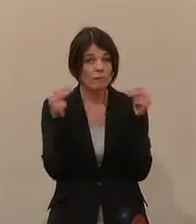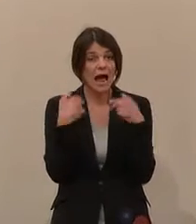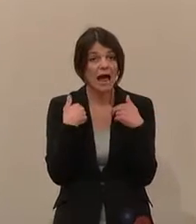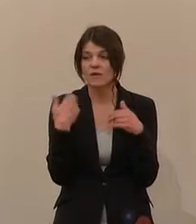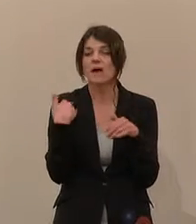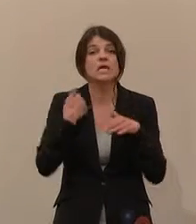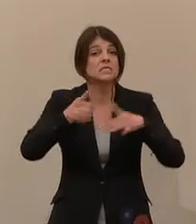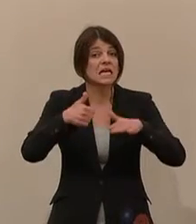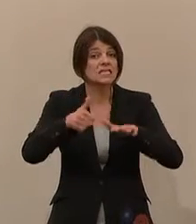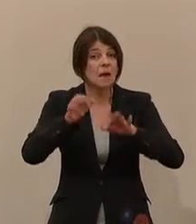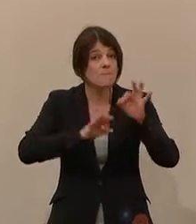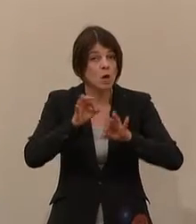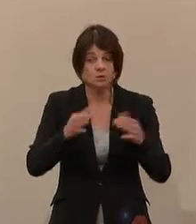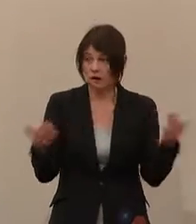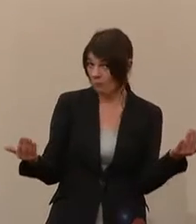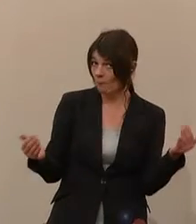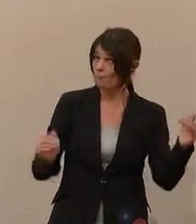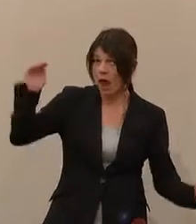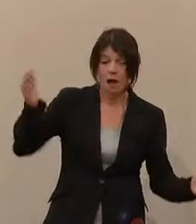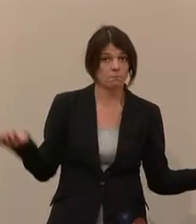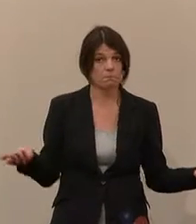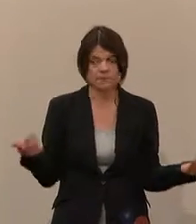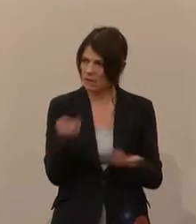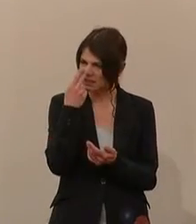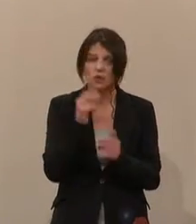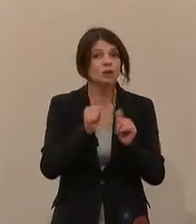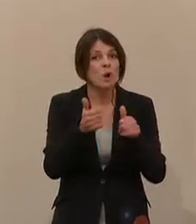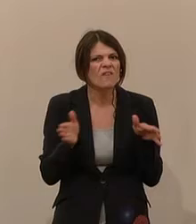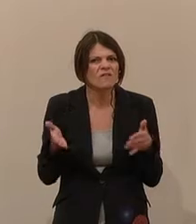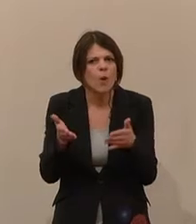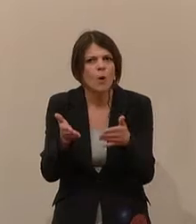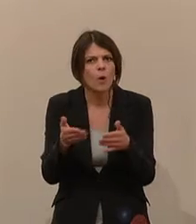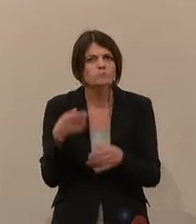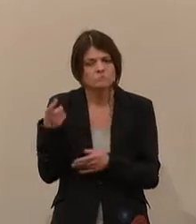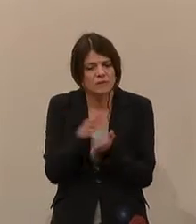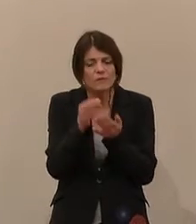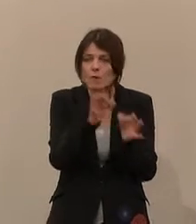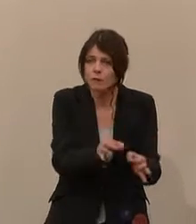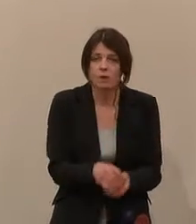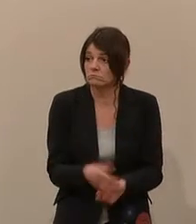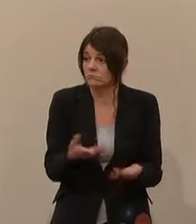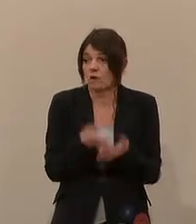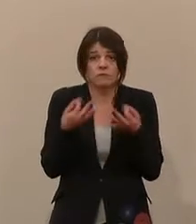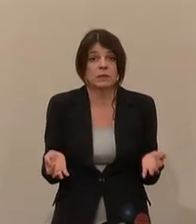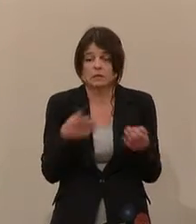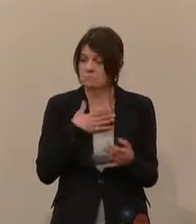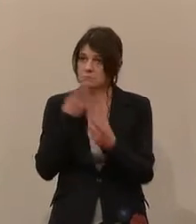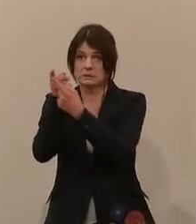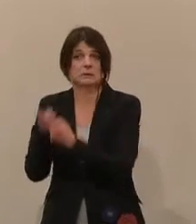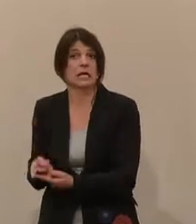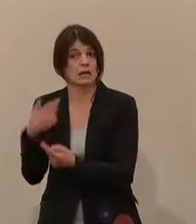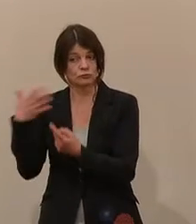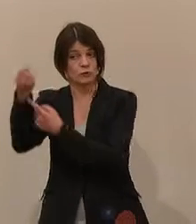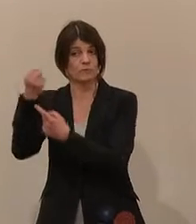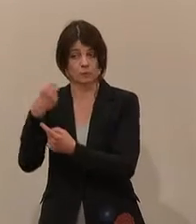bei 16%. Das ist ein gravierender Unterschied und da sieht man, dass die Sportförderungen, die da hineingegangen sind, nicht dazu beitragen, diese Ziele zu erreichen, die